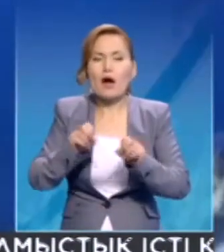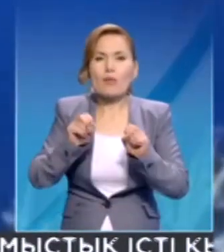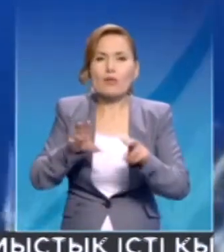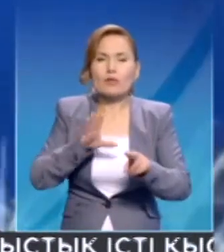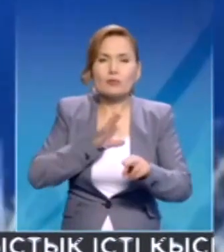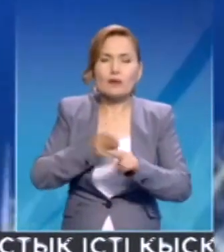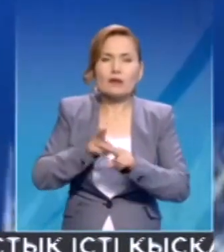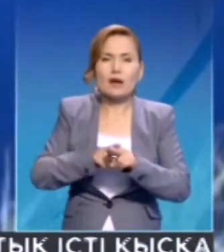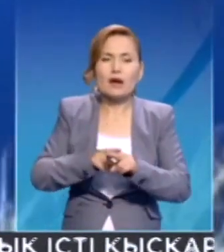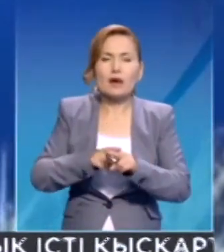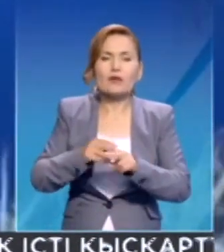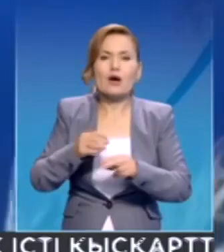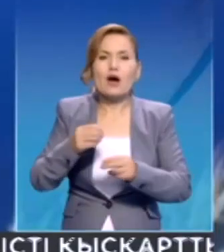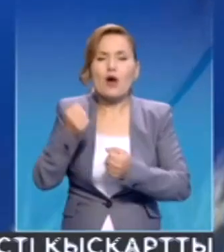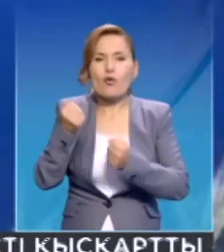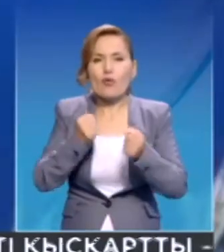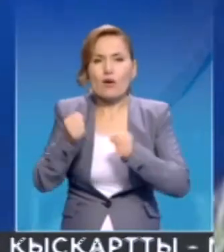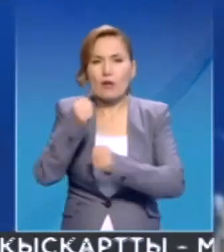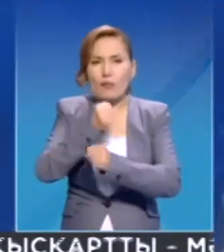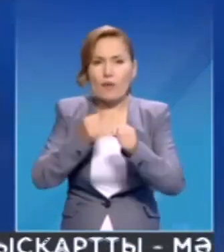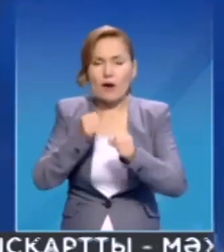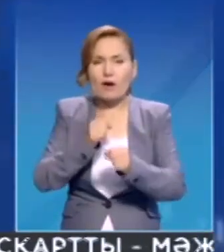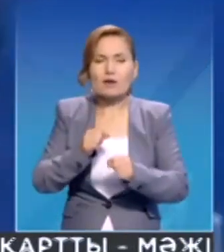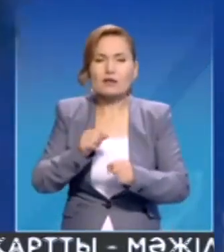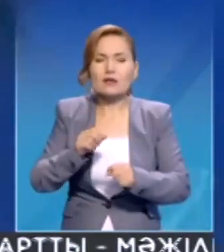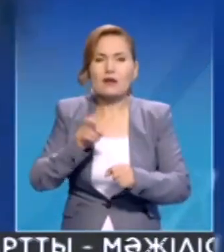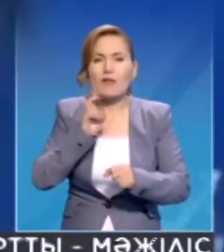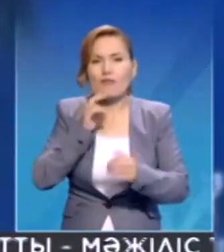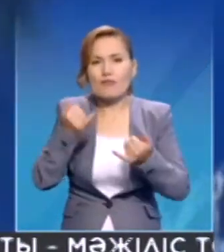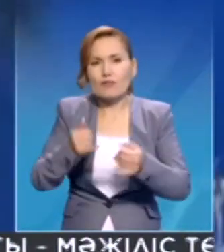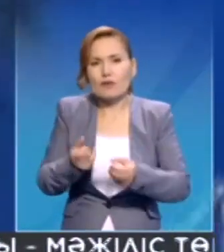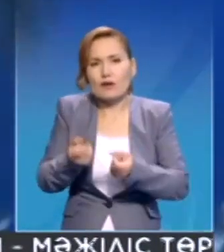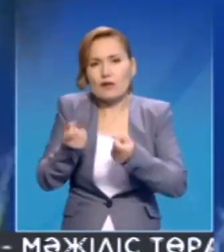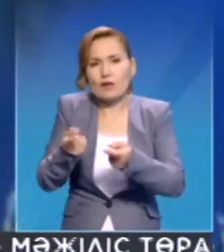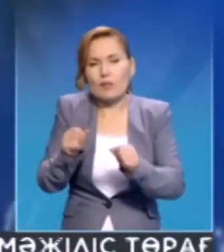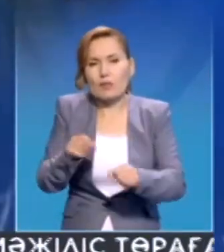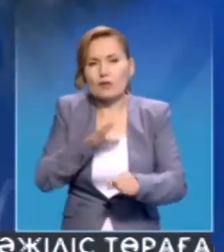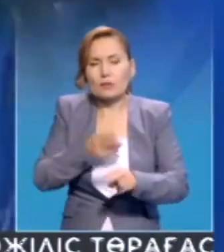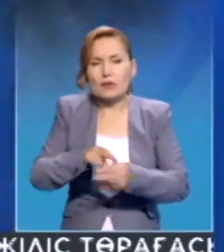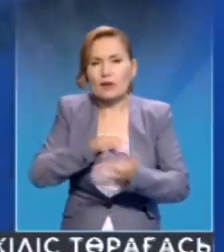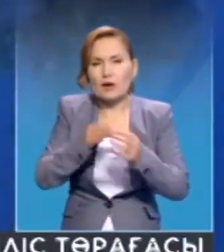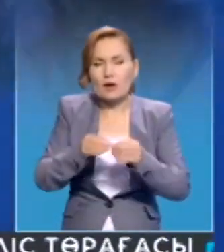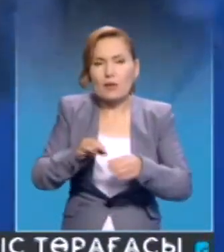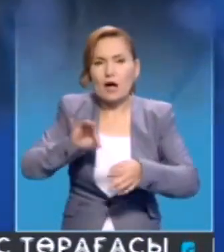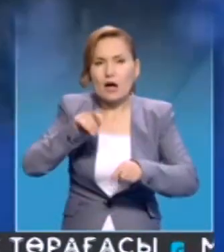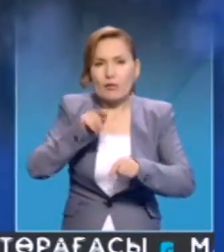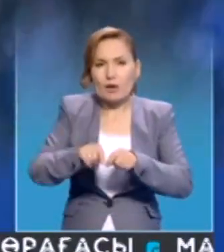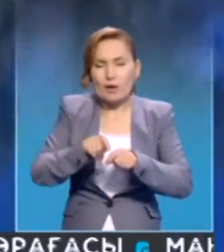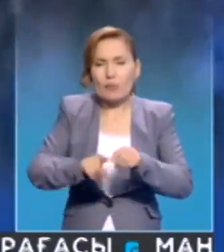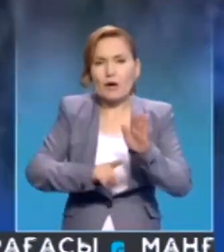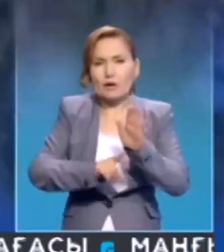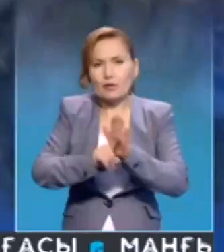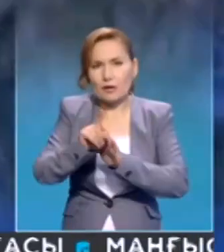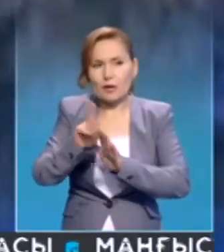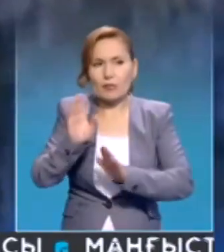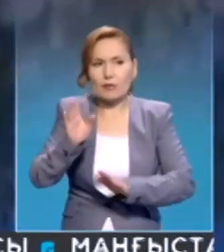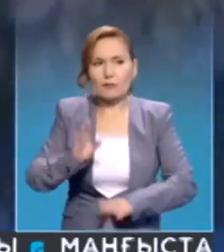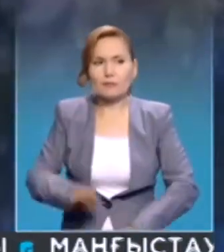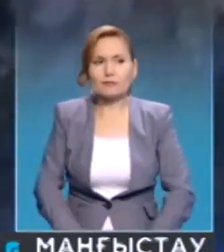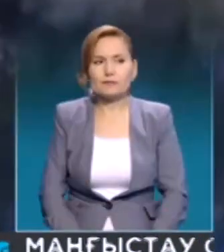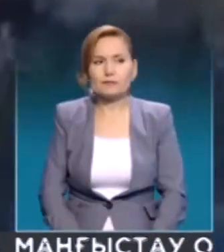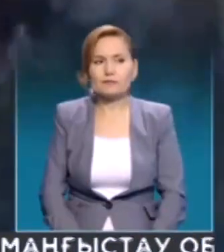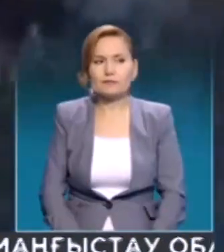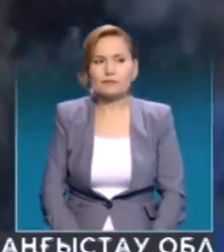мүмкін. Тиісті сараптама тағайындалып, сұйықтықты төгіп кеткендер іздестіріліп жатыр. Сараптама қорытындысы шыққан соң оны жою мәселесі қолға